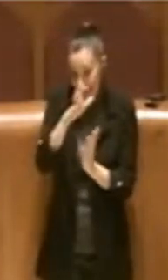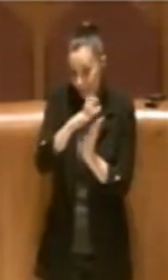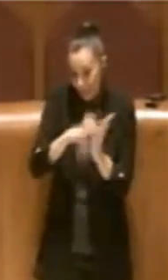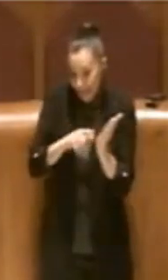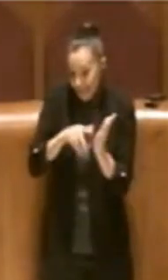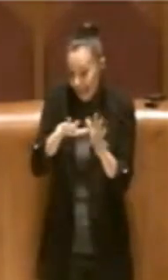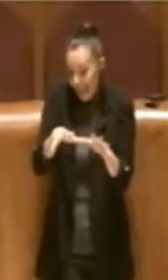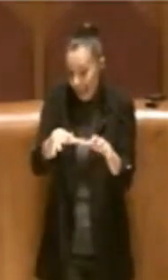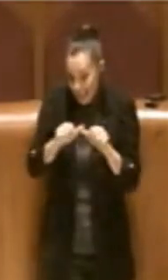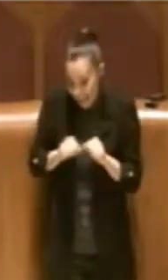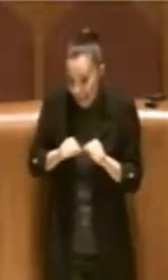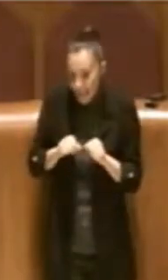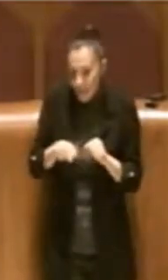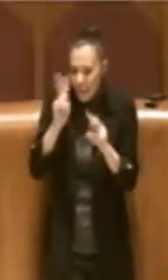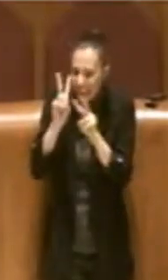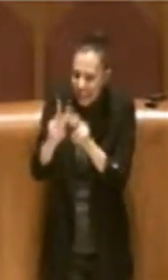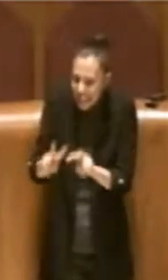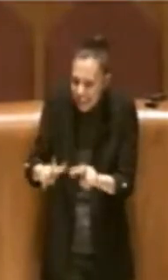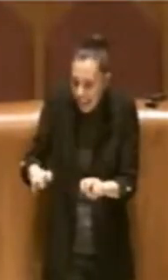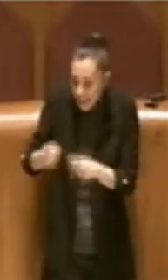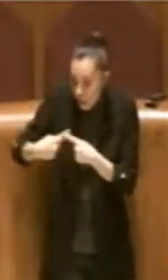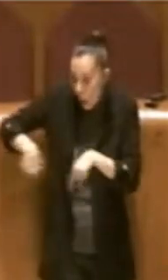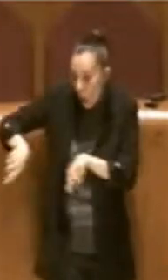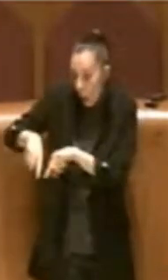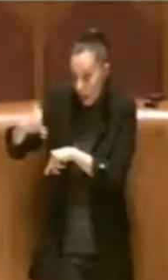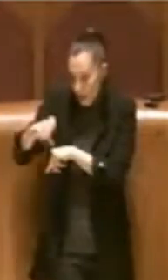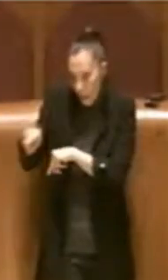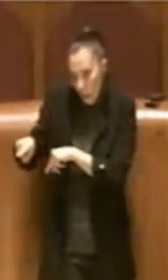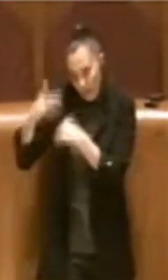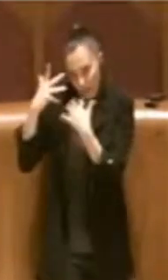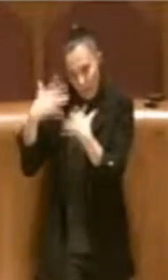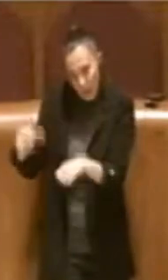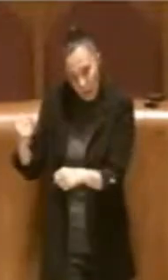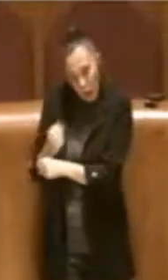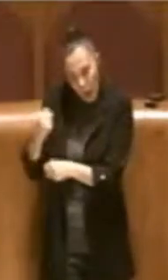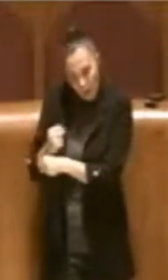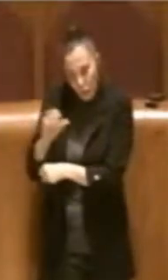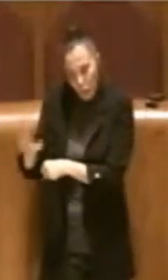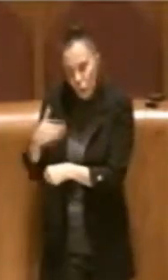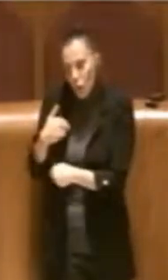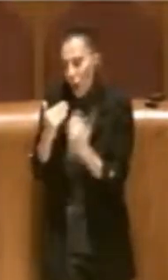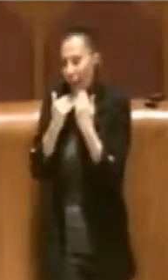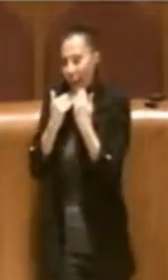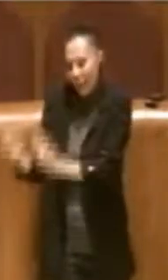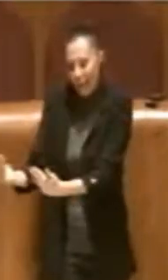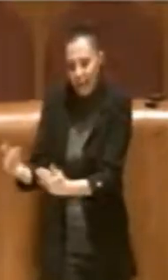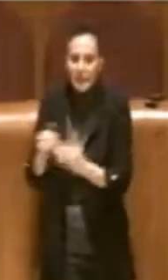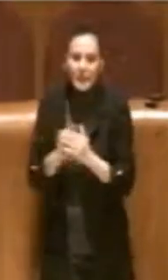della preziosa indagine fatta dalla Corte dei Conti, che io ringrazio.